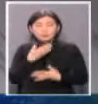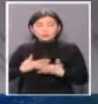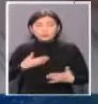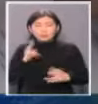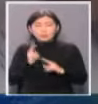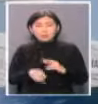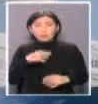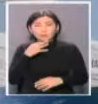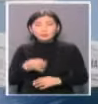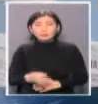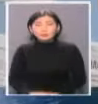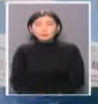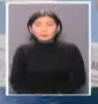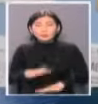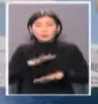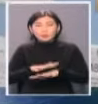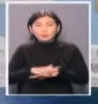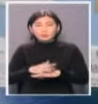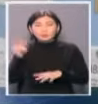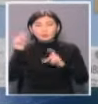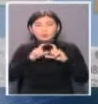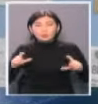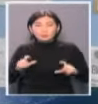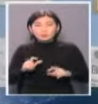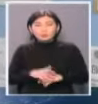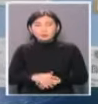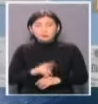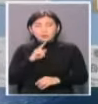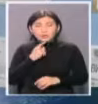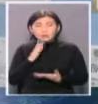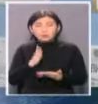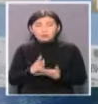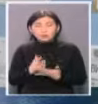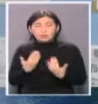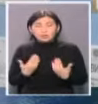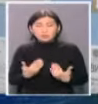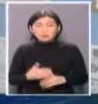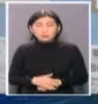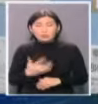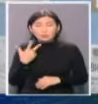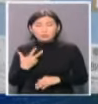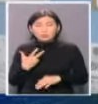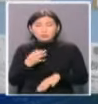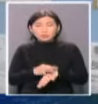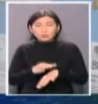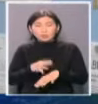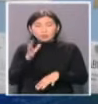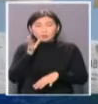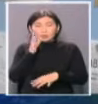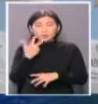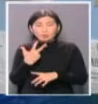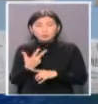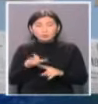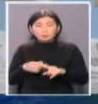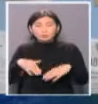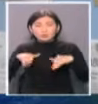аяқтадым дейді. Математика пәнінен кейін есептер күрделілік болды. Және де бізге 3 сағат уақыт ішінде 3 есеп шығару керек